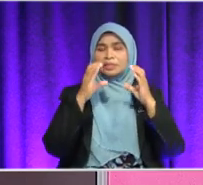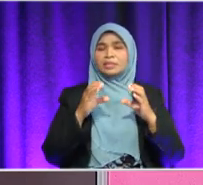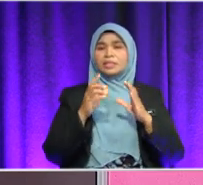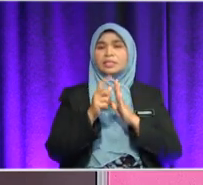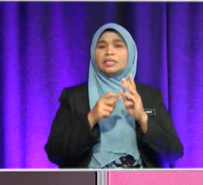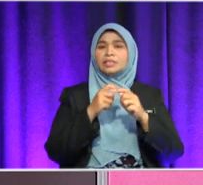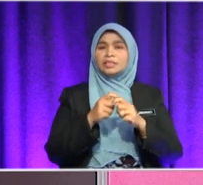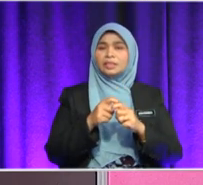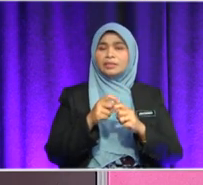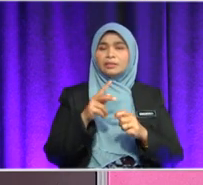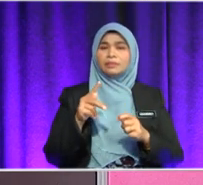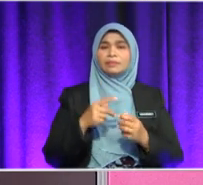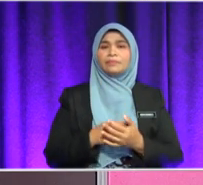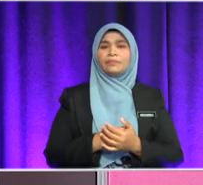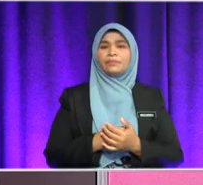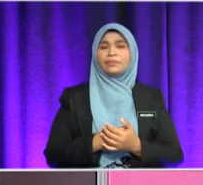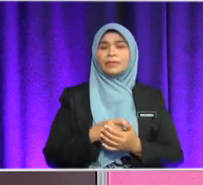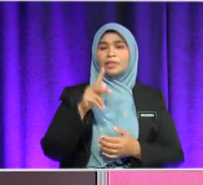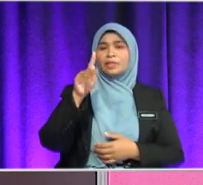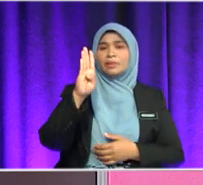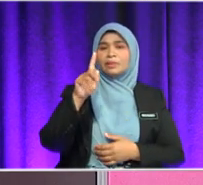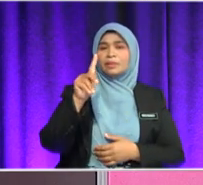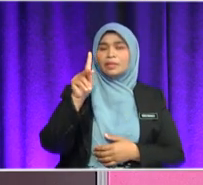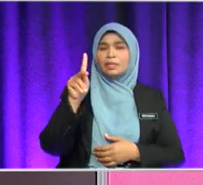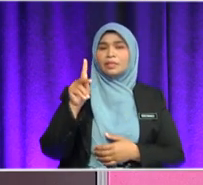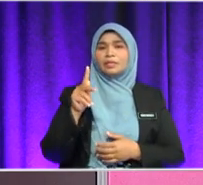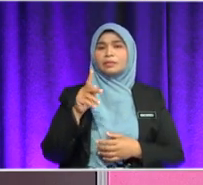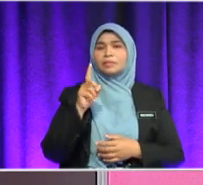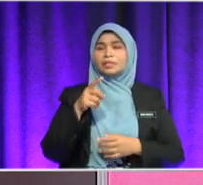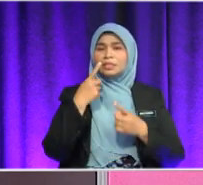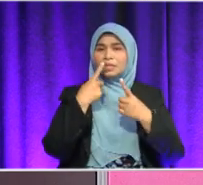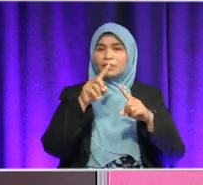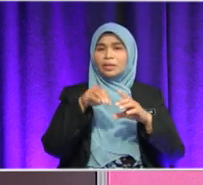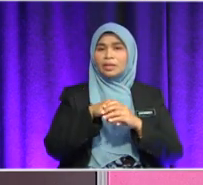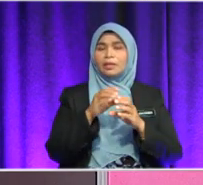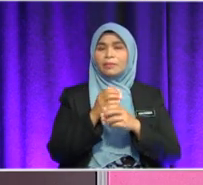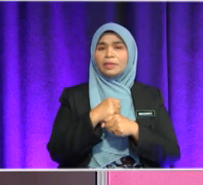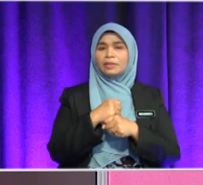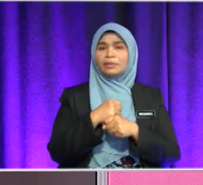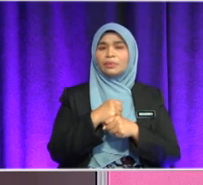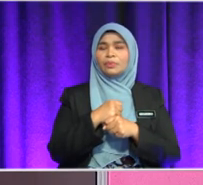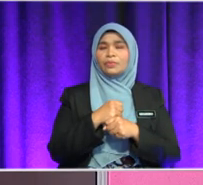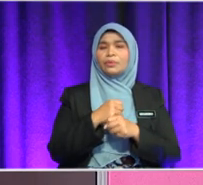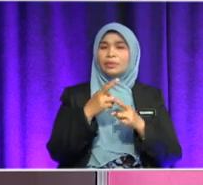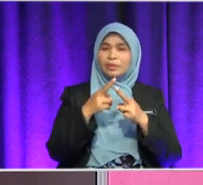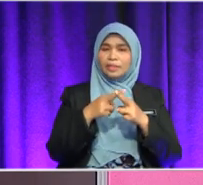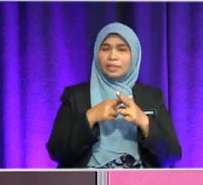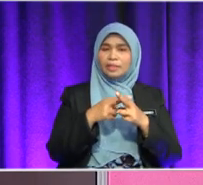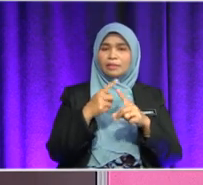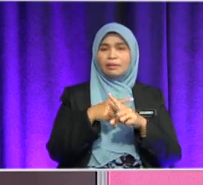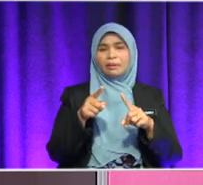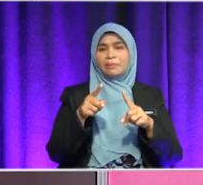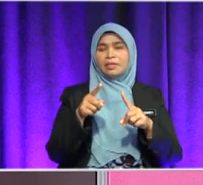tadi saya sebut bahwa dalam bentuk point tetapi dalam debat ini